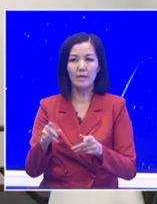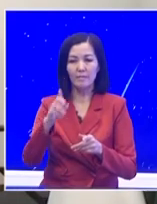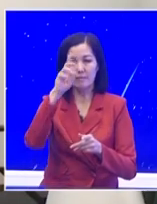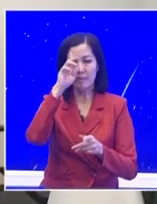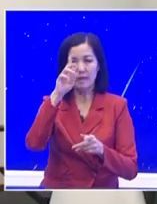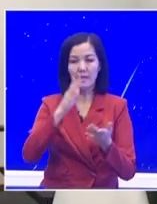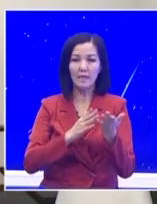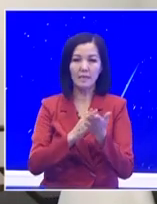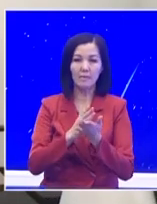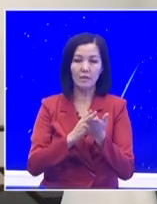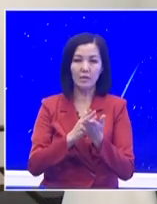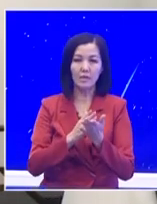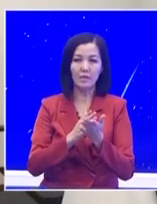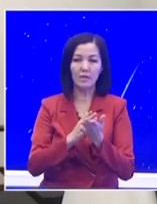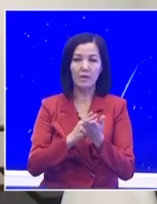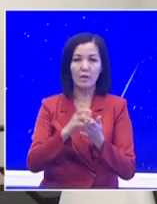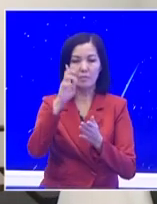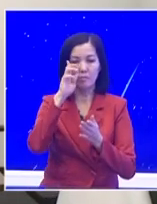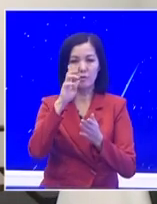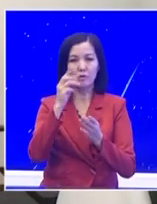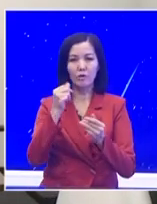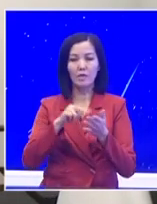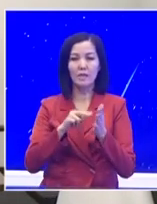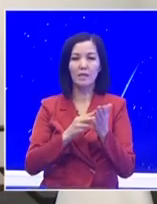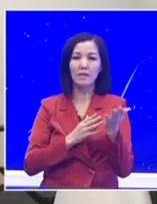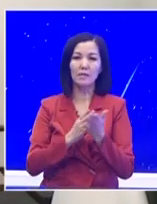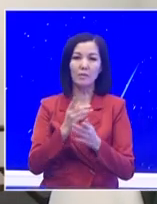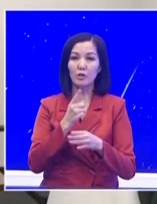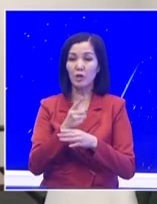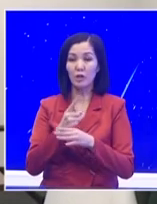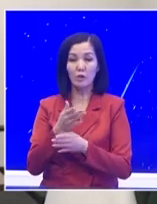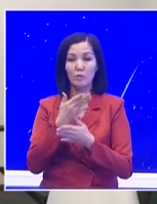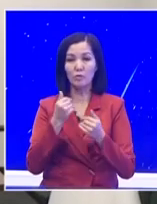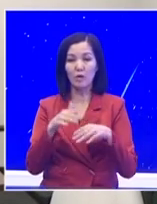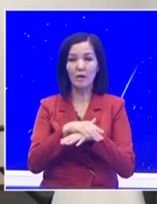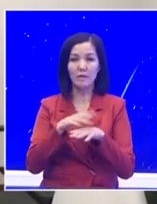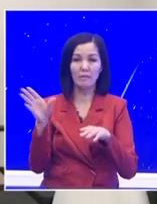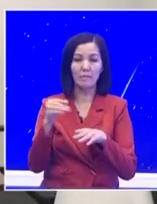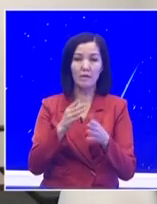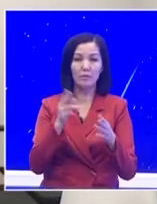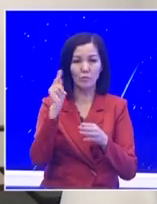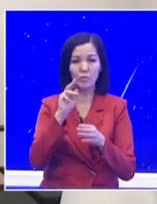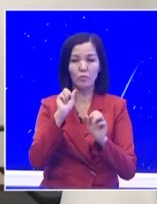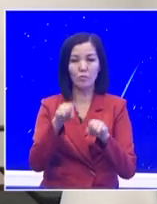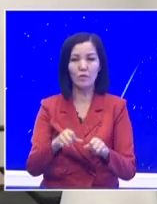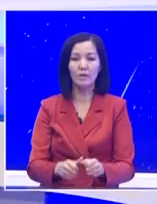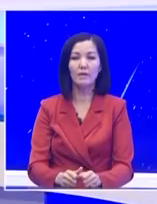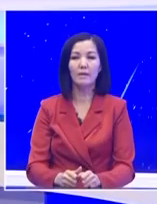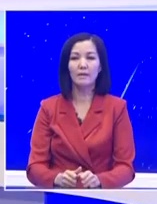мемлекеттік қызметшілер, жалпы бюджеттік сала қызметкерлері, оған ешқандай шектеу жоқ. Жалпы халықты оқытамыз бұл орталықта.